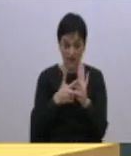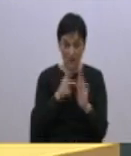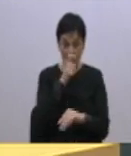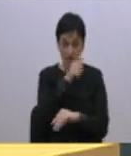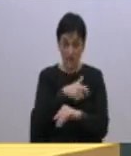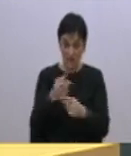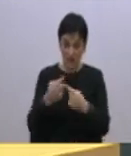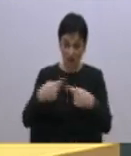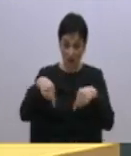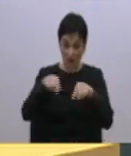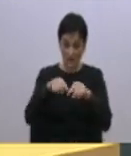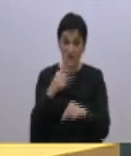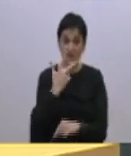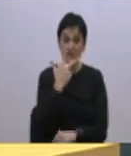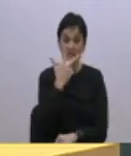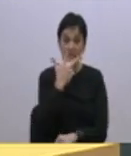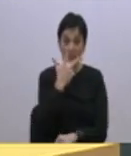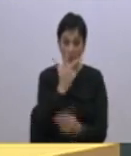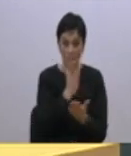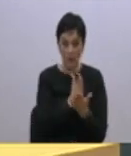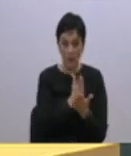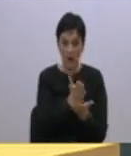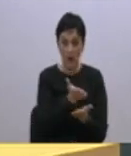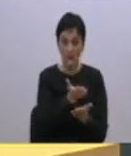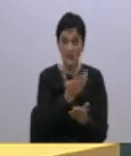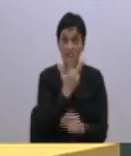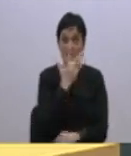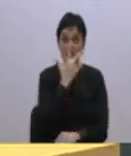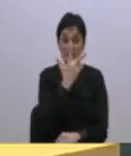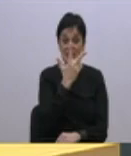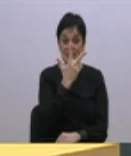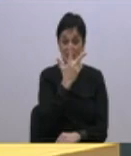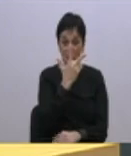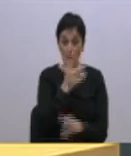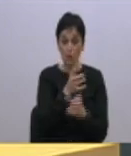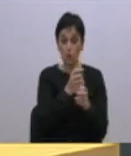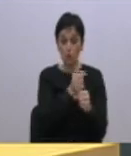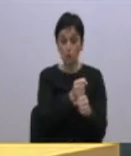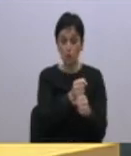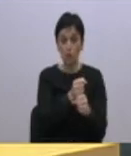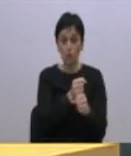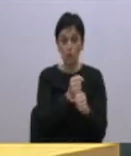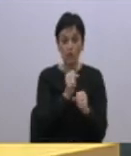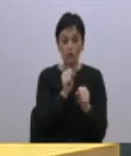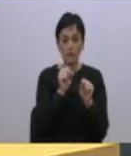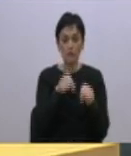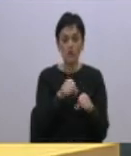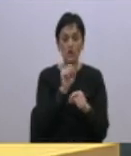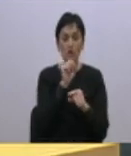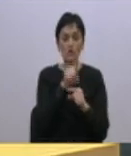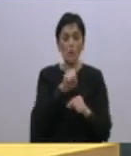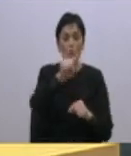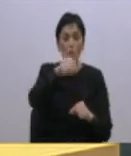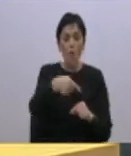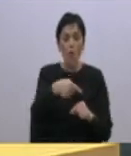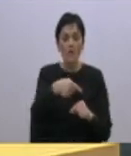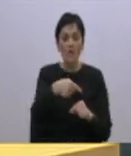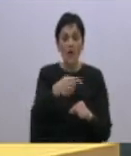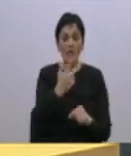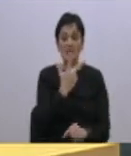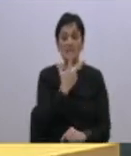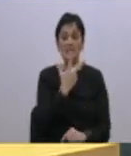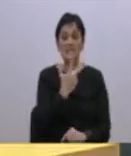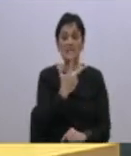ორგანოში თავმჯდომარე სამი ყავს ასეთი. და ამ სამით ზღუდავს იმ შესაძლო მოვალეობის შემსრულებელთა წრეს. ეს სამი